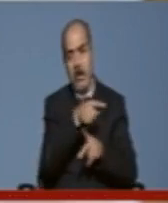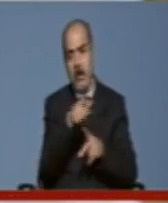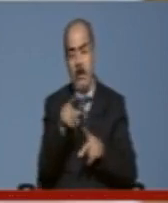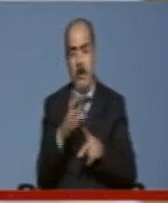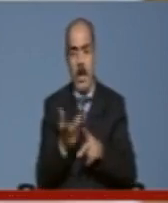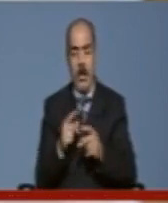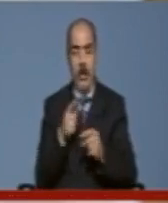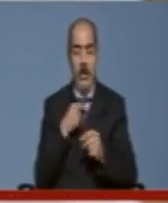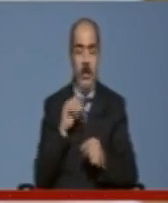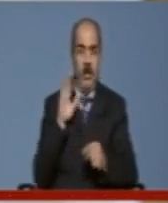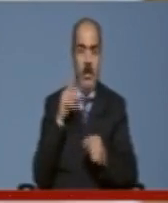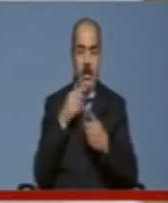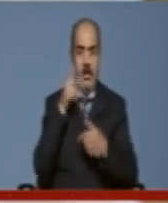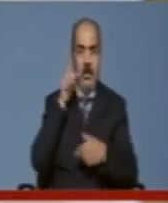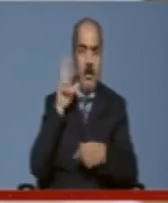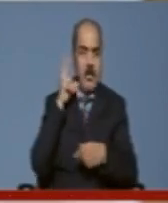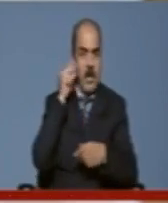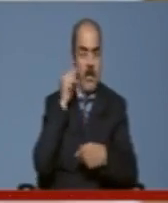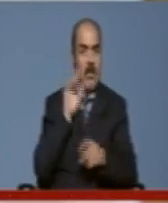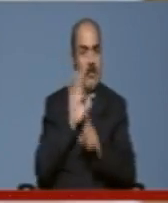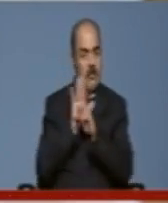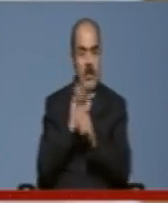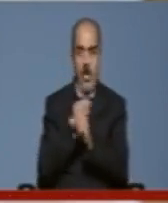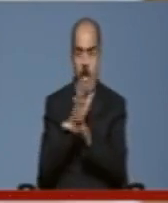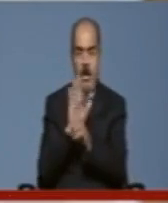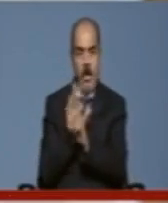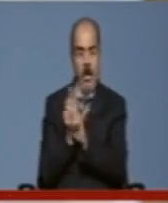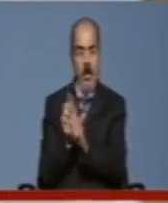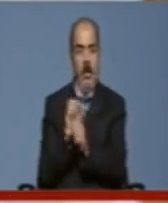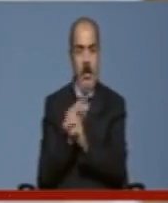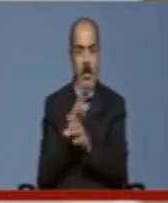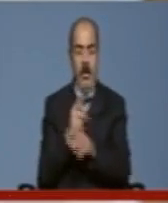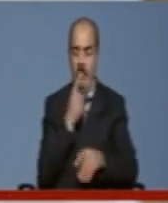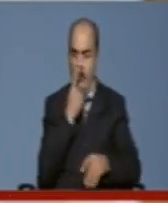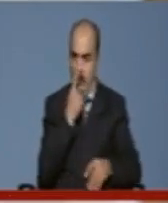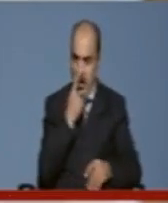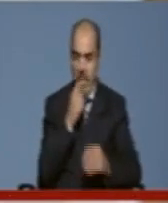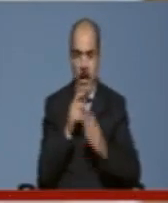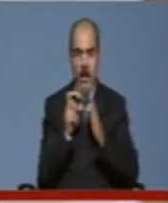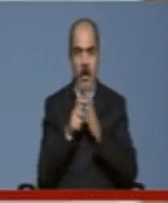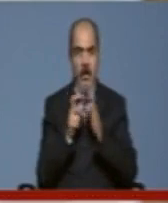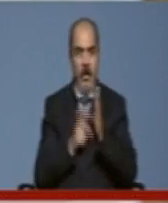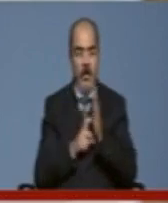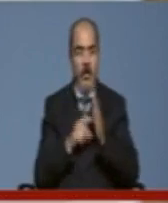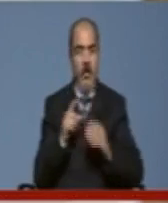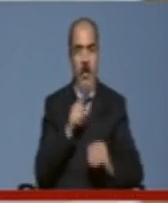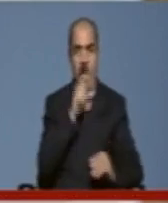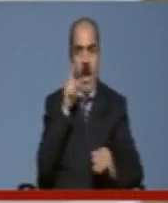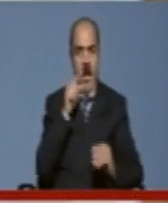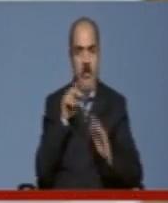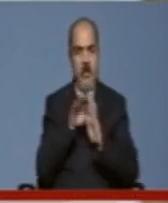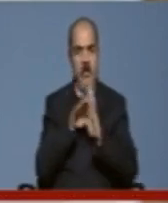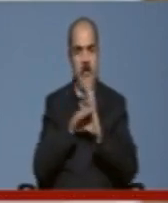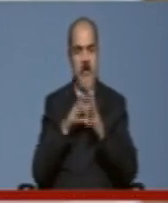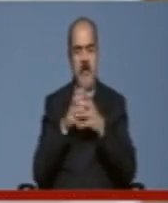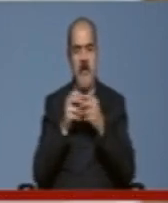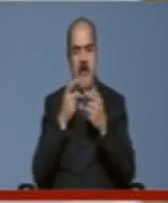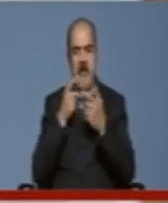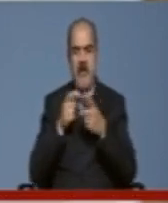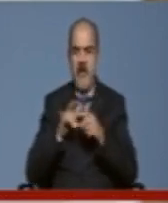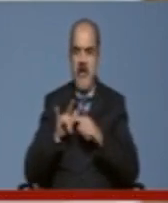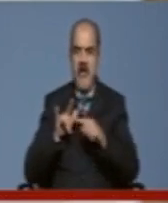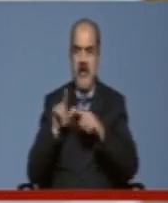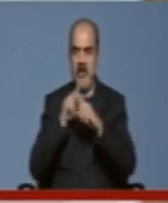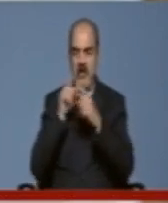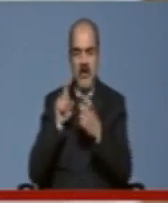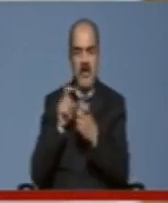واعترفت لإسرائيل بحق الدفاع عن نفسها باحترام أحكام قانون الحرب والقانون الدولي